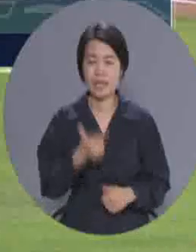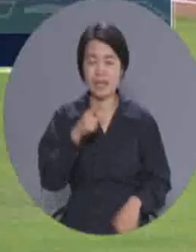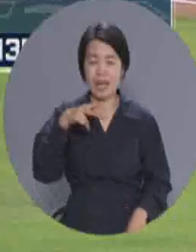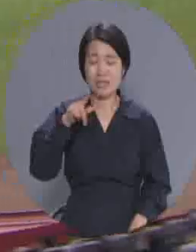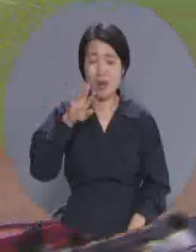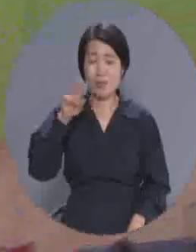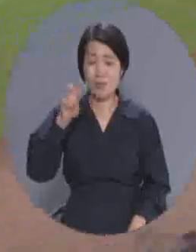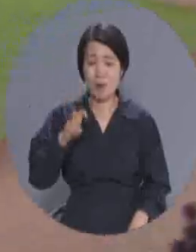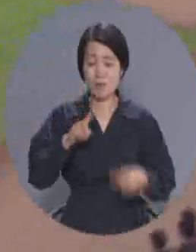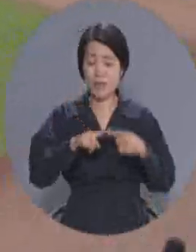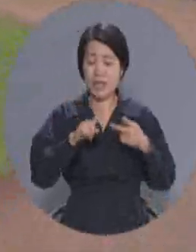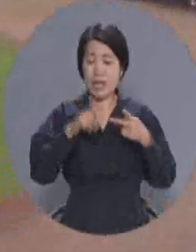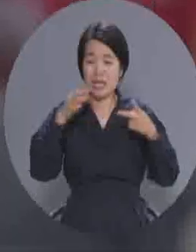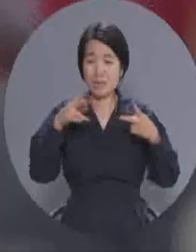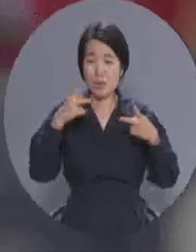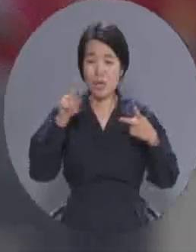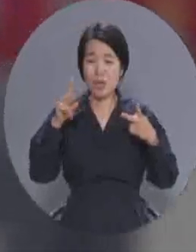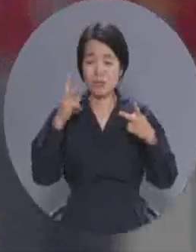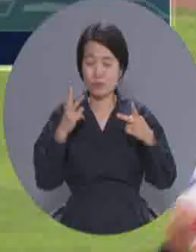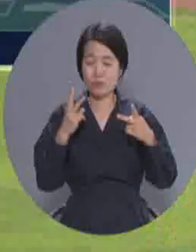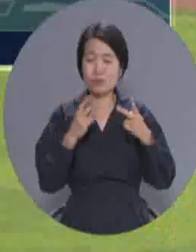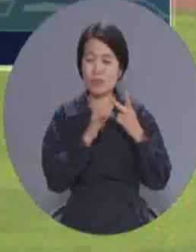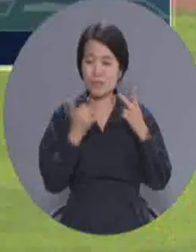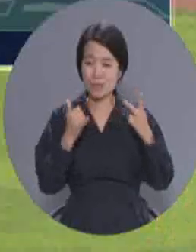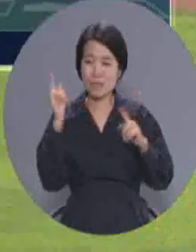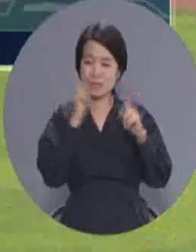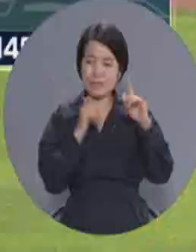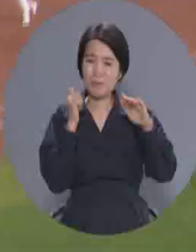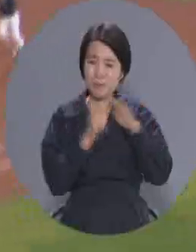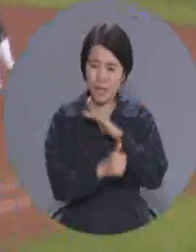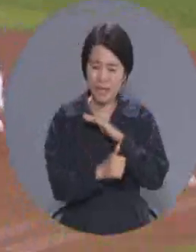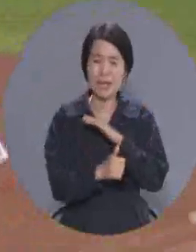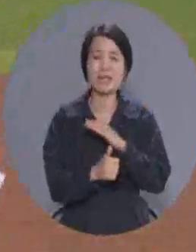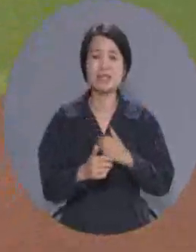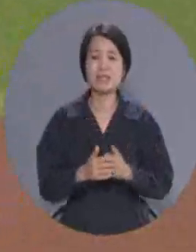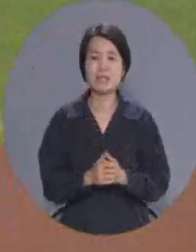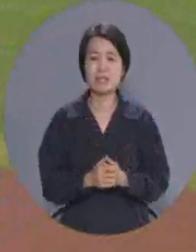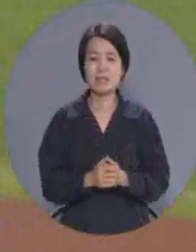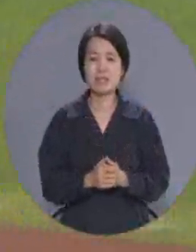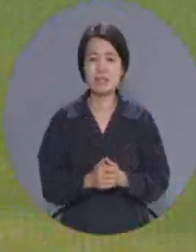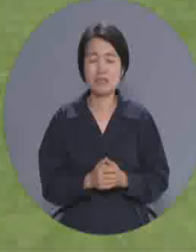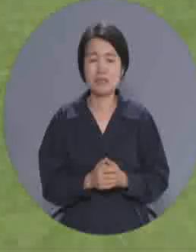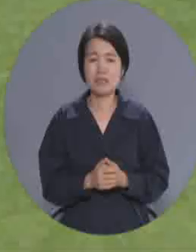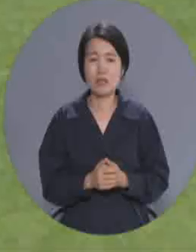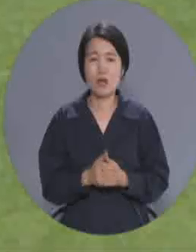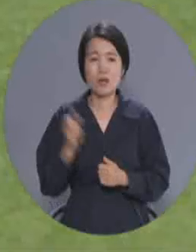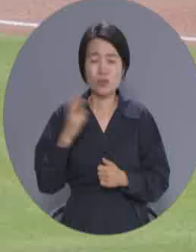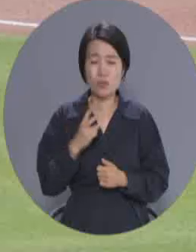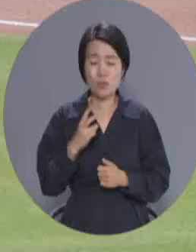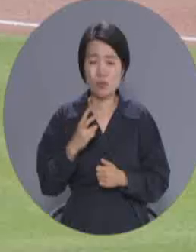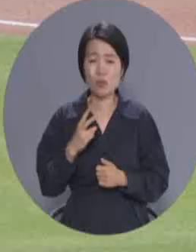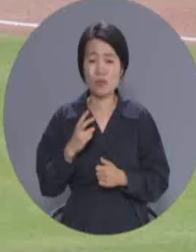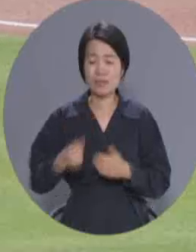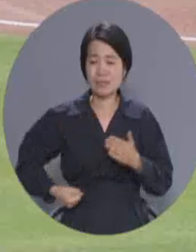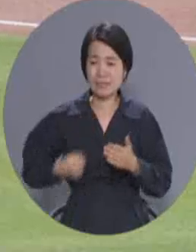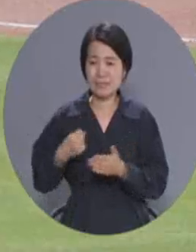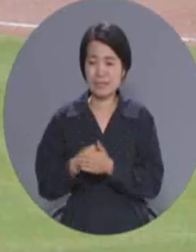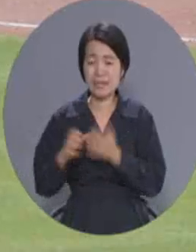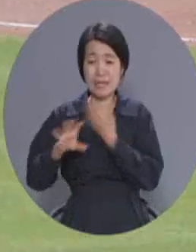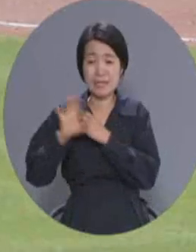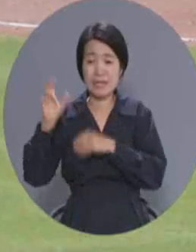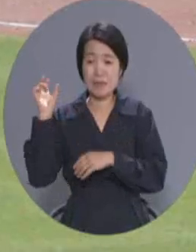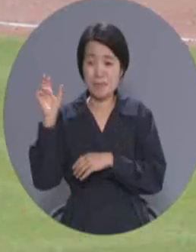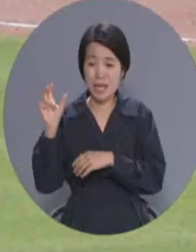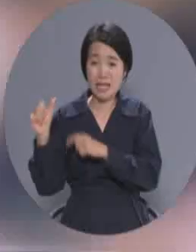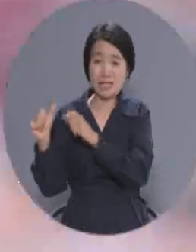나성범과 김도영의 부상으로 힘겨운 시즌 초반을 보내야 했던 기아 타이거즈. 더군다나 야심차게 영입했던